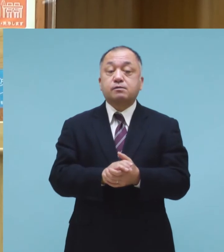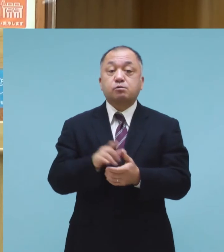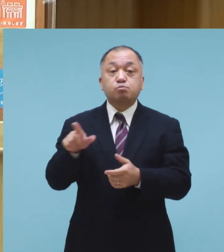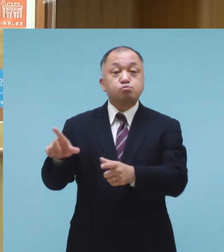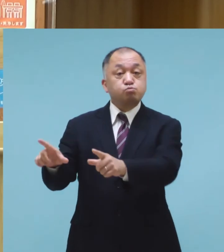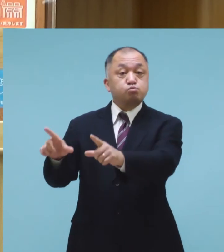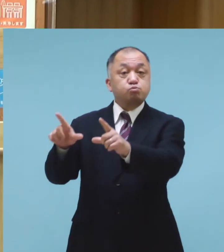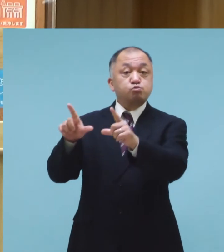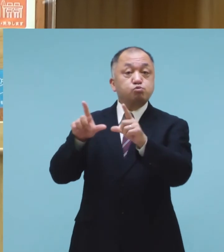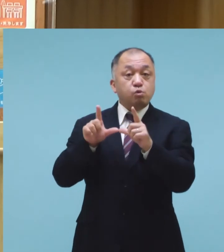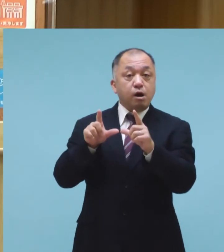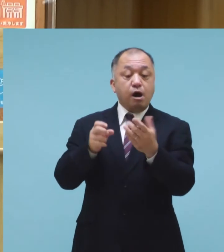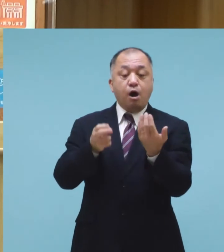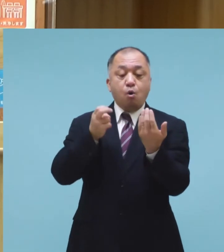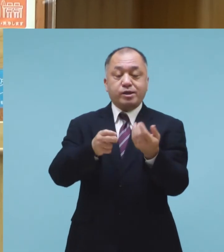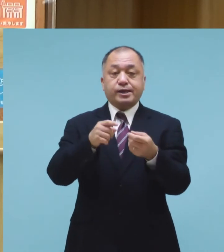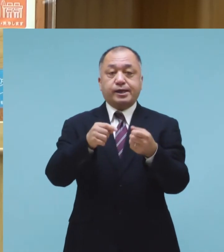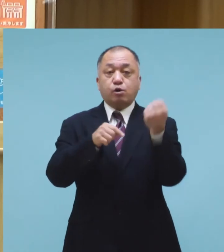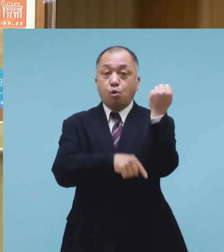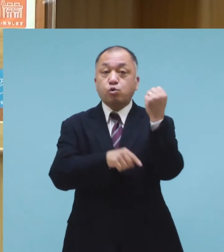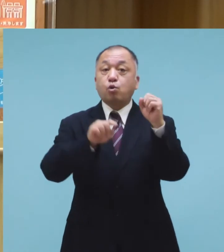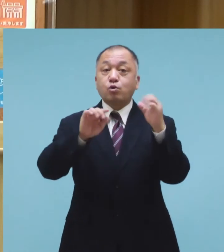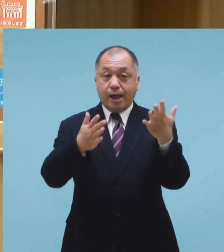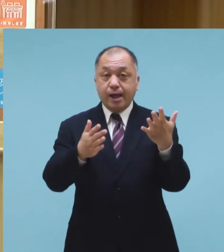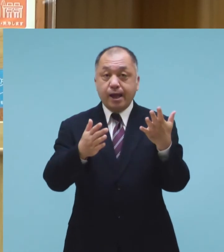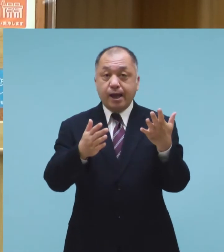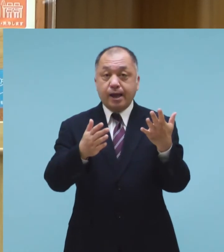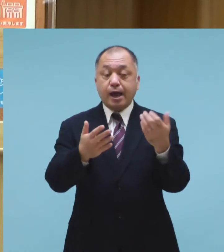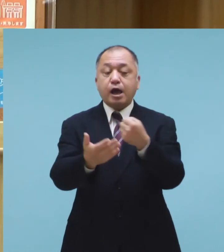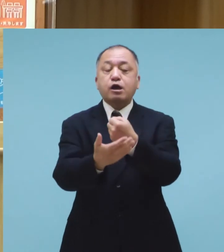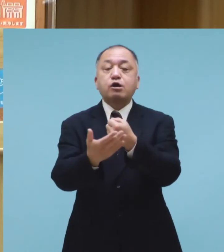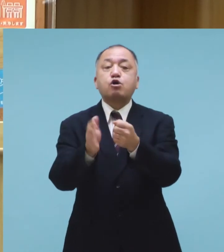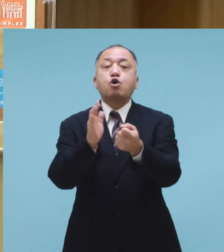拠がない行動自粛等の協力要請ということで